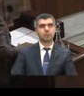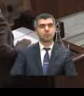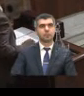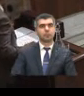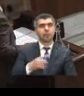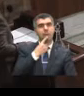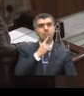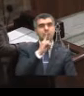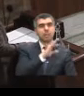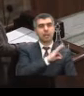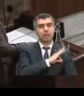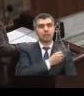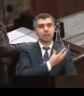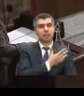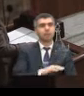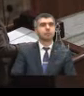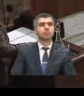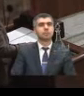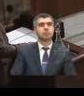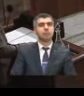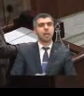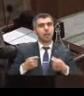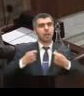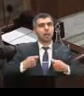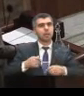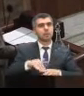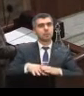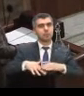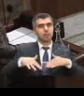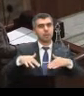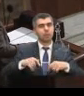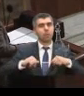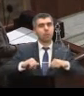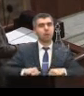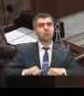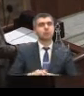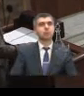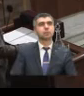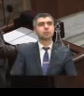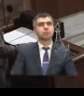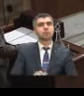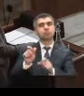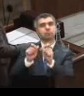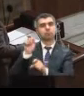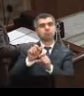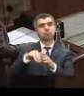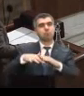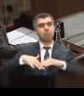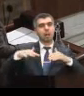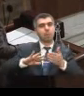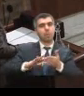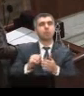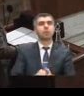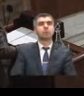بسم الله الرحمن الرحيم. السيد الرئيس، السادة الوزراء، السيدات والسادة النواب